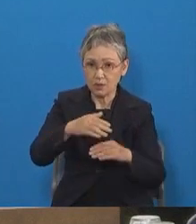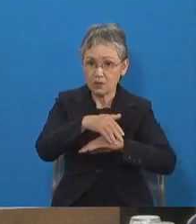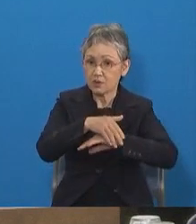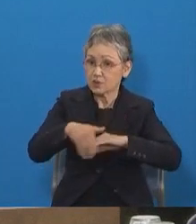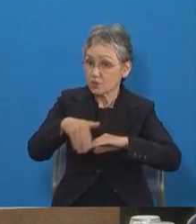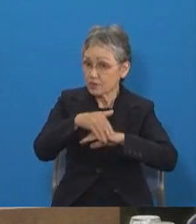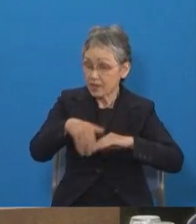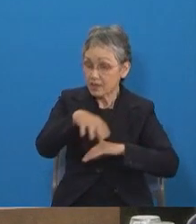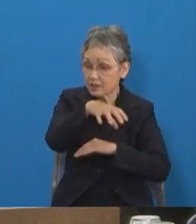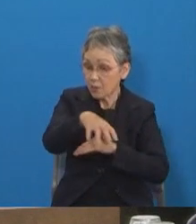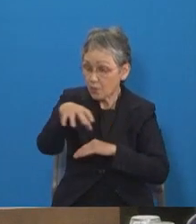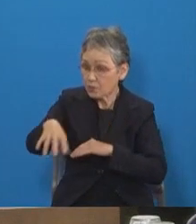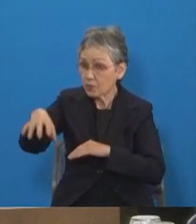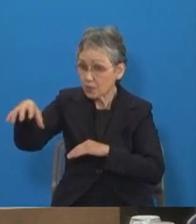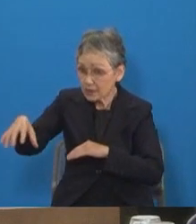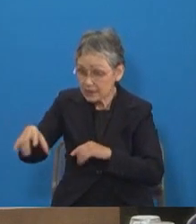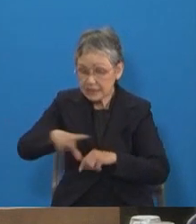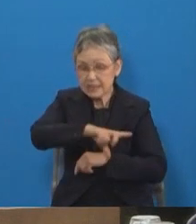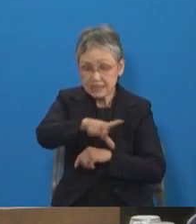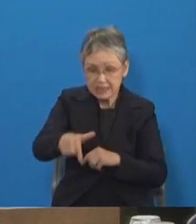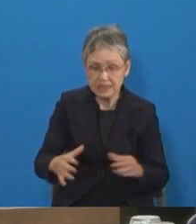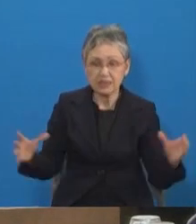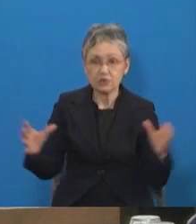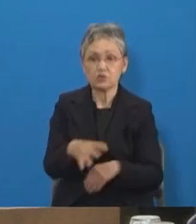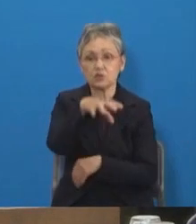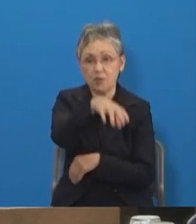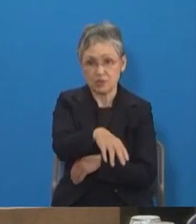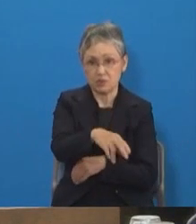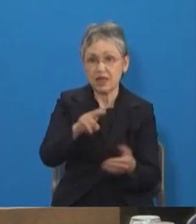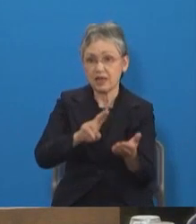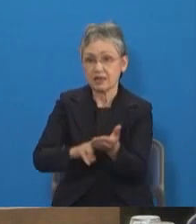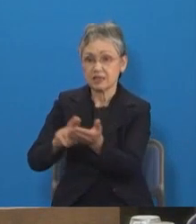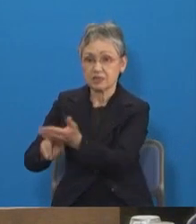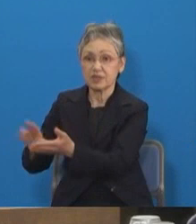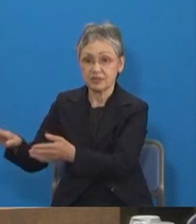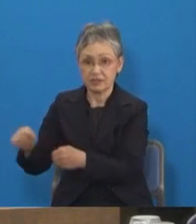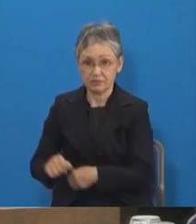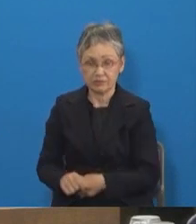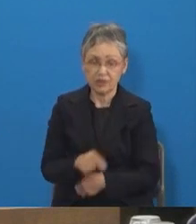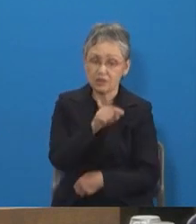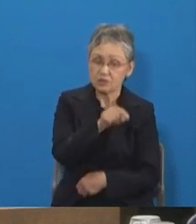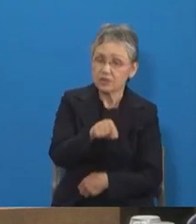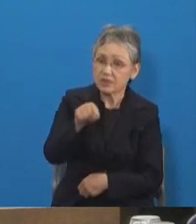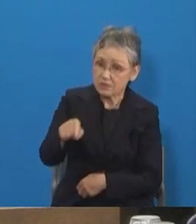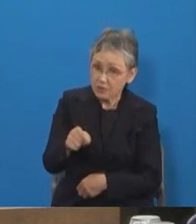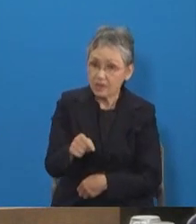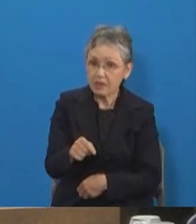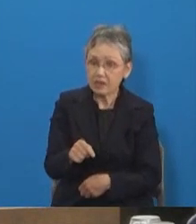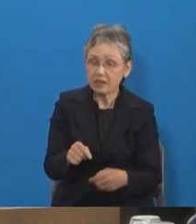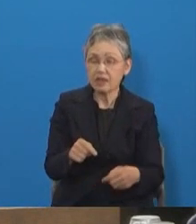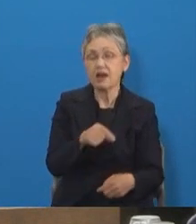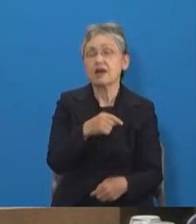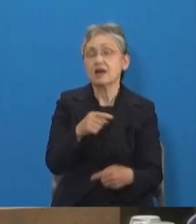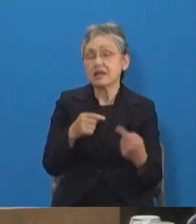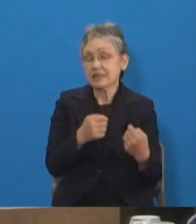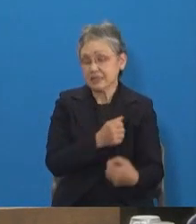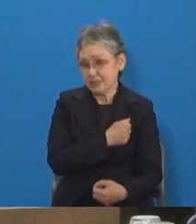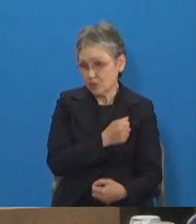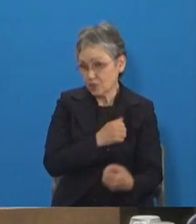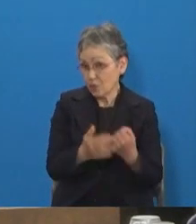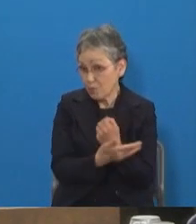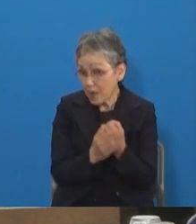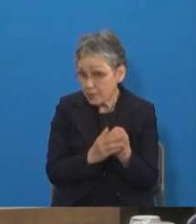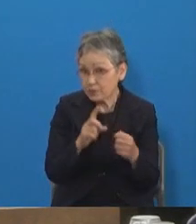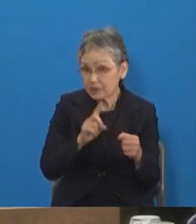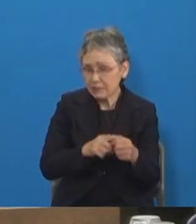ただいている地域の集合場所、それぞれの避難所等の一つ一つが、命を守るための重要